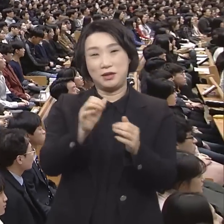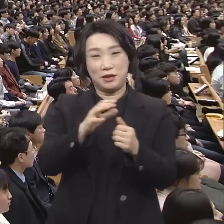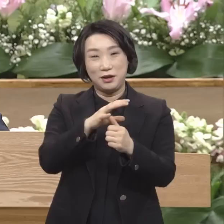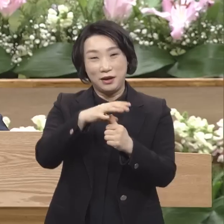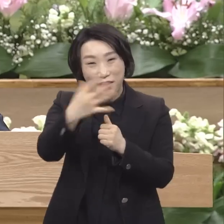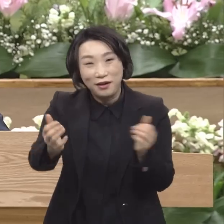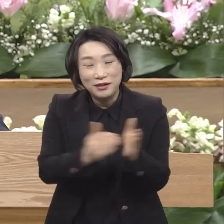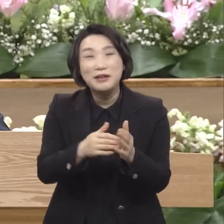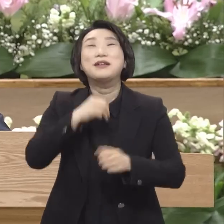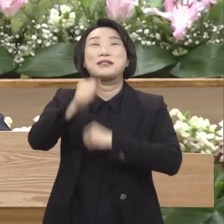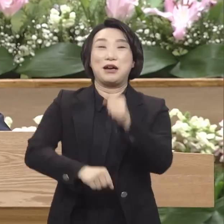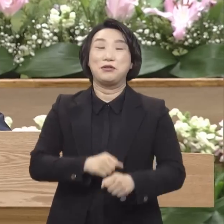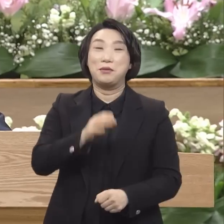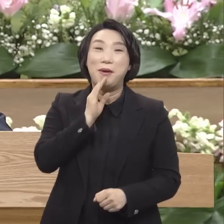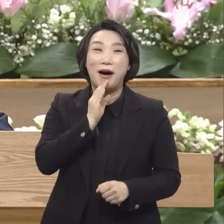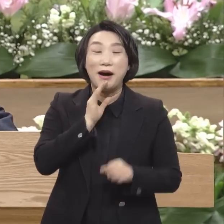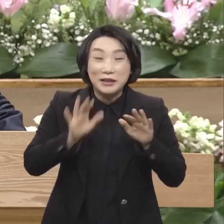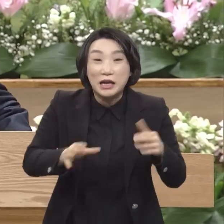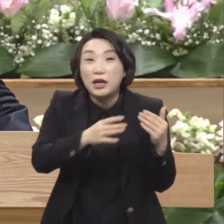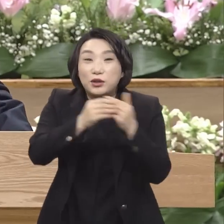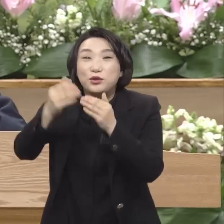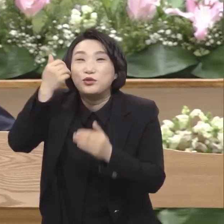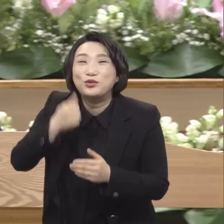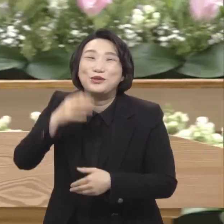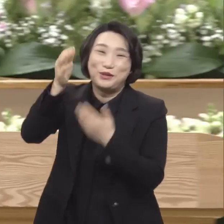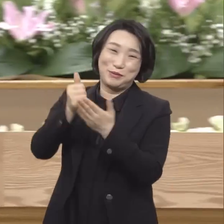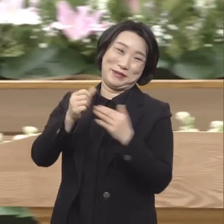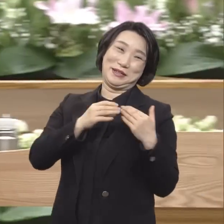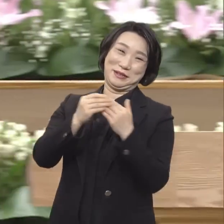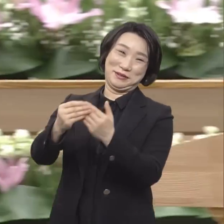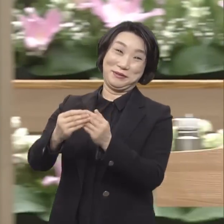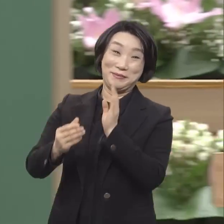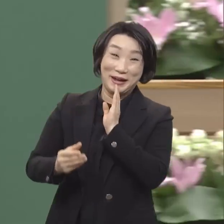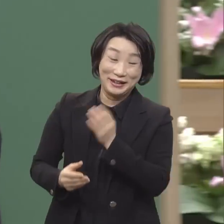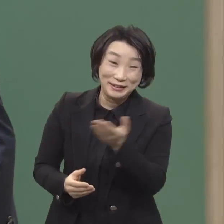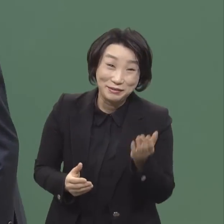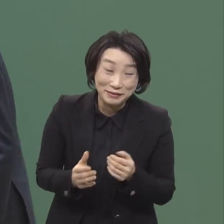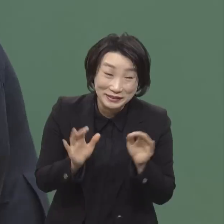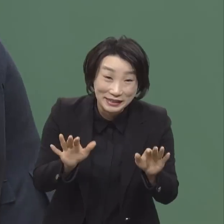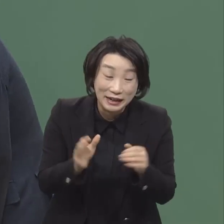이제는 누가 인도하는 자가 되지? 자, 율법의 자